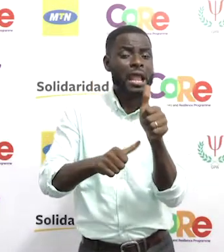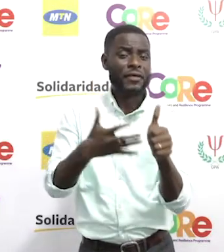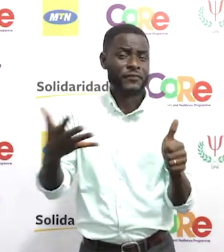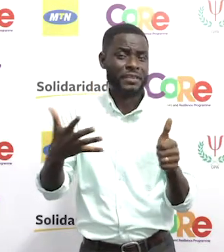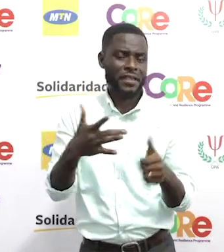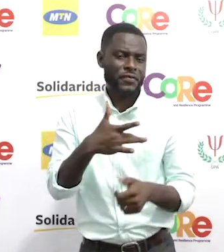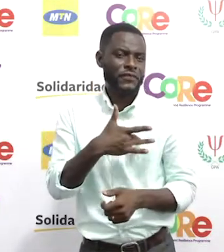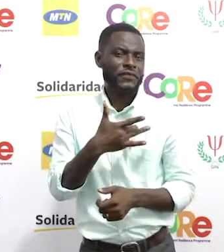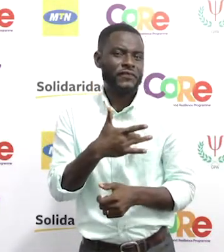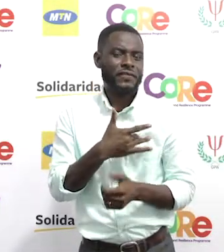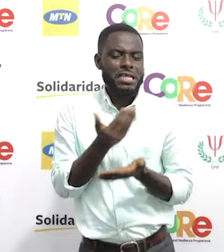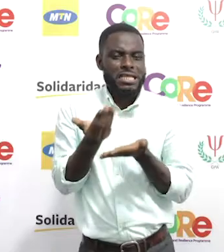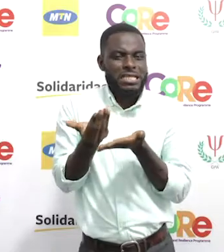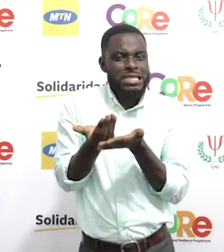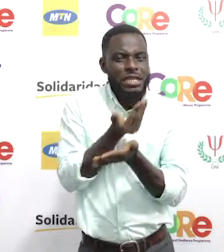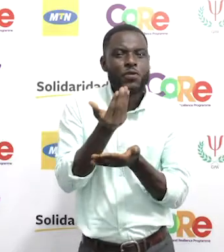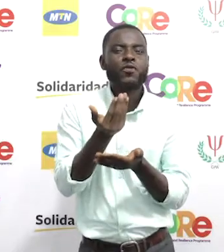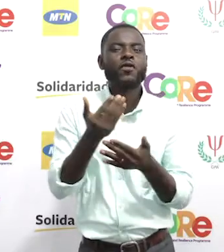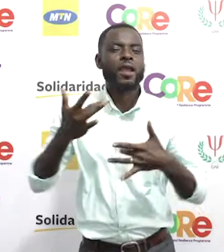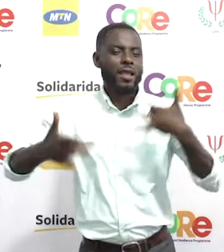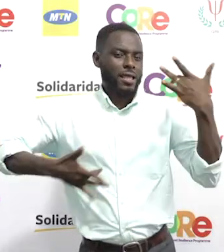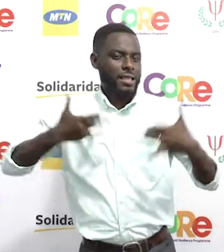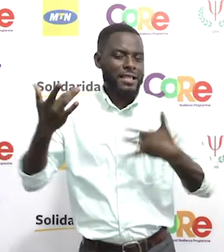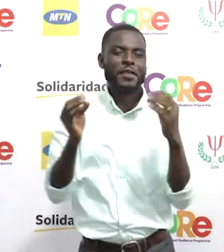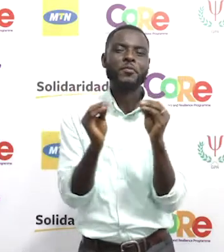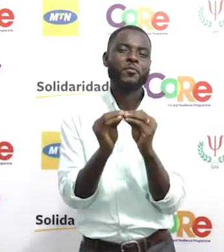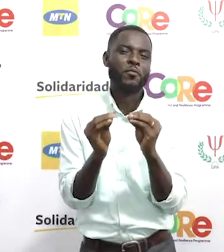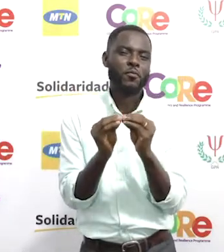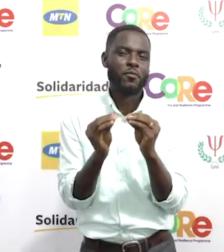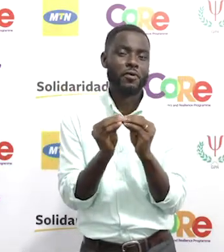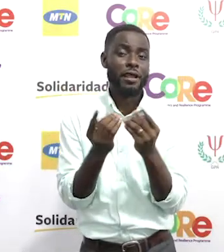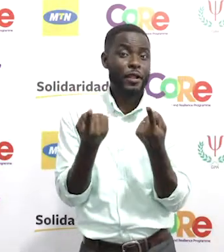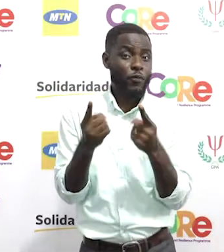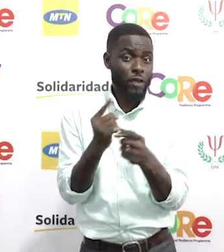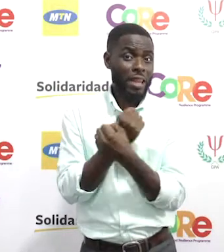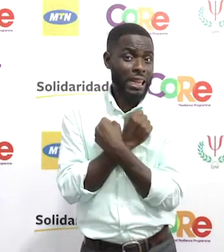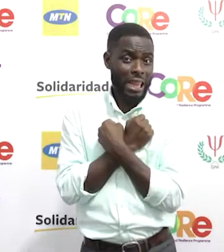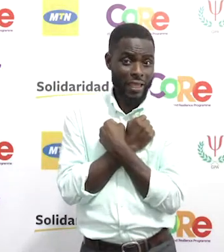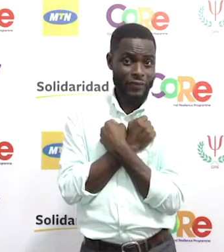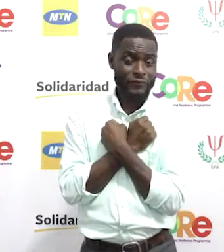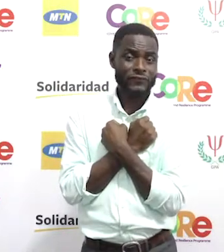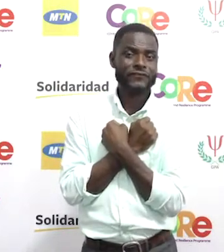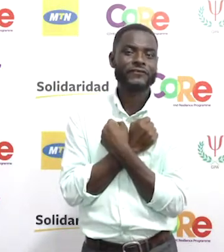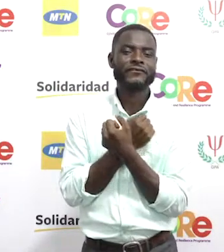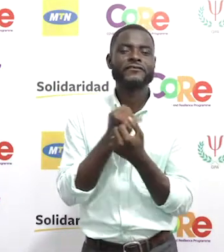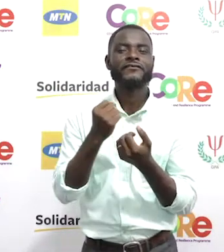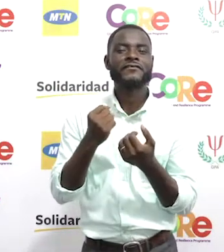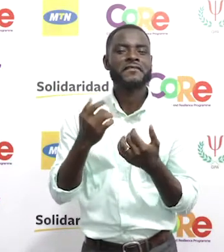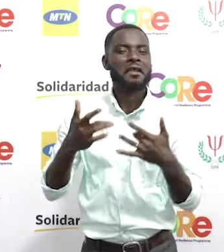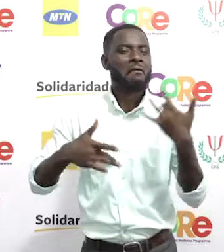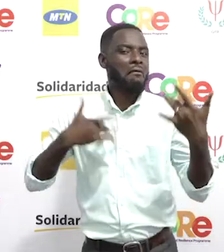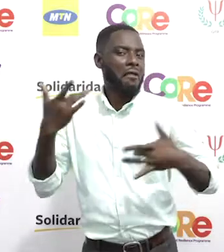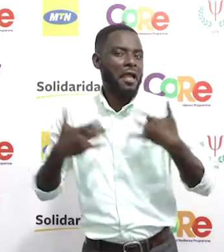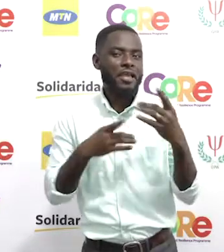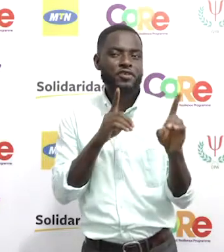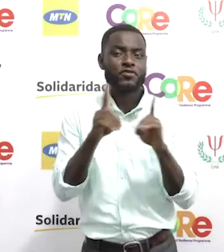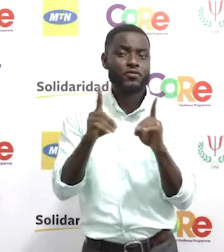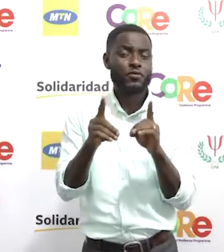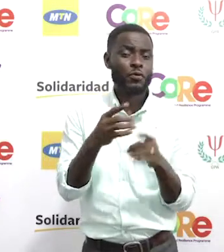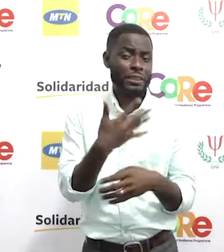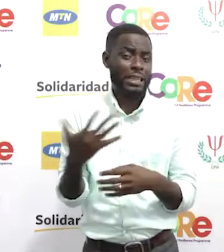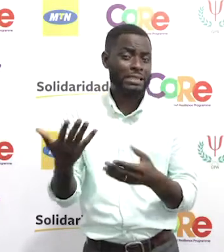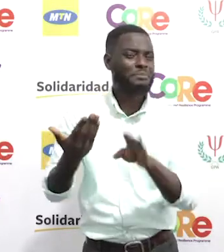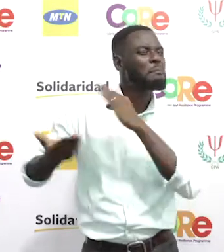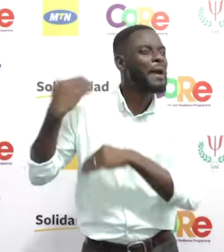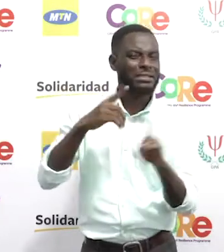ehe ke mi ishe keji o sumo mokoe. Oye mi ishe ake oba fe ni bi.